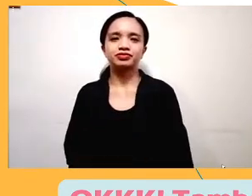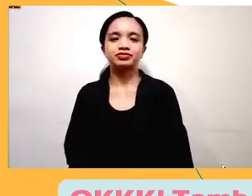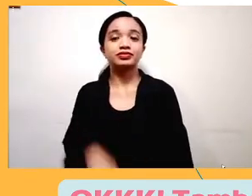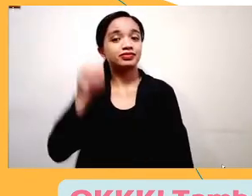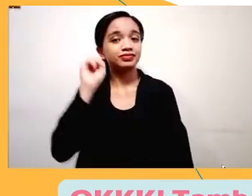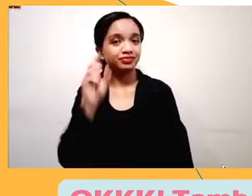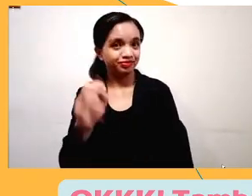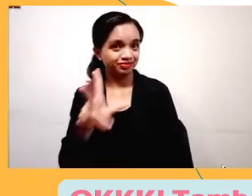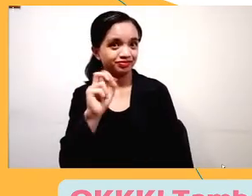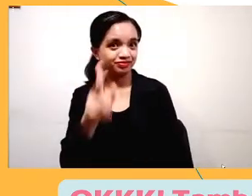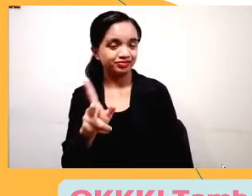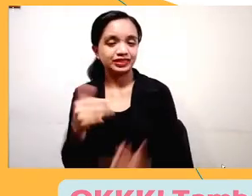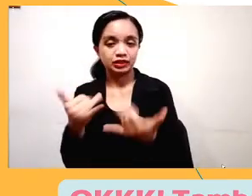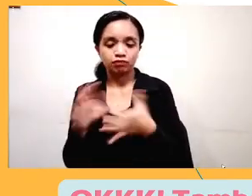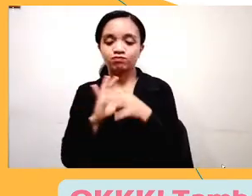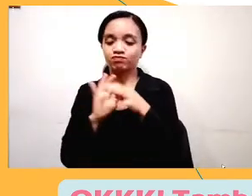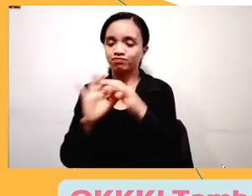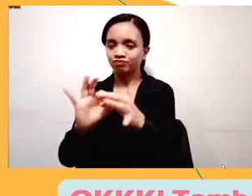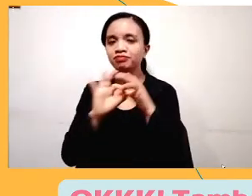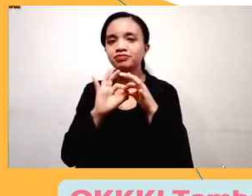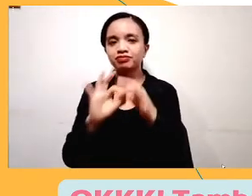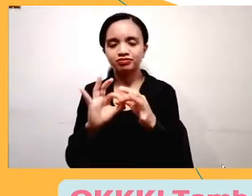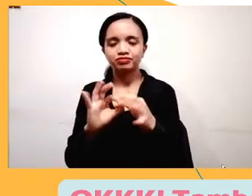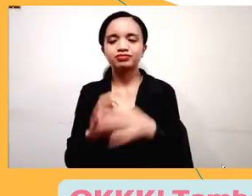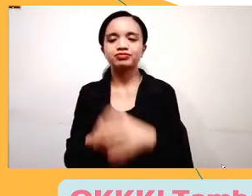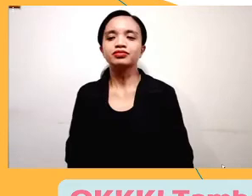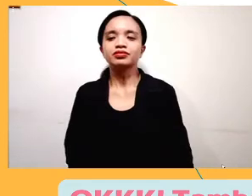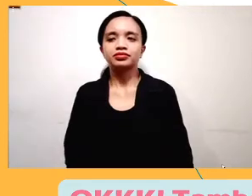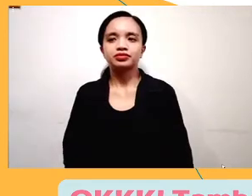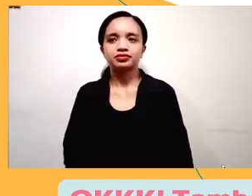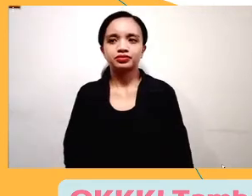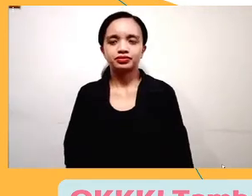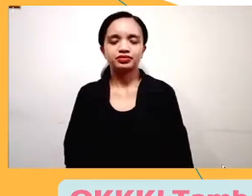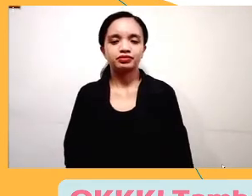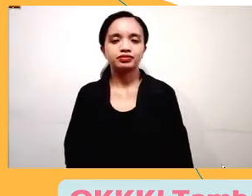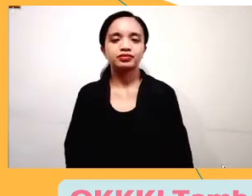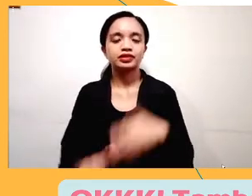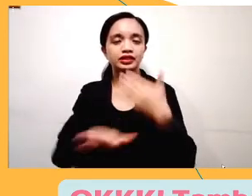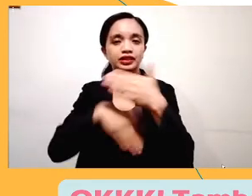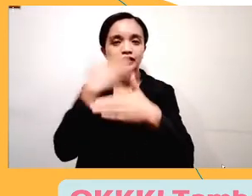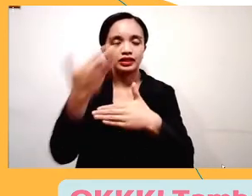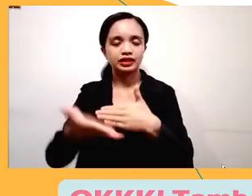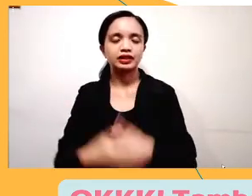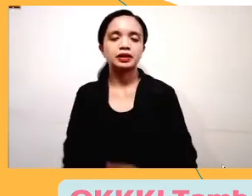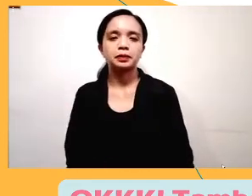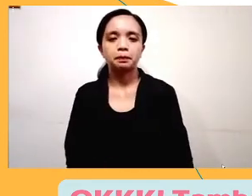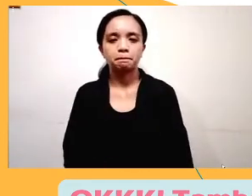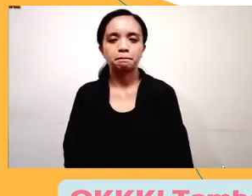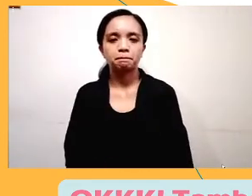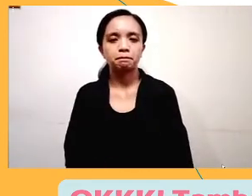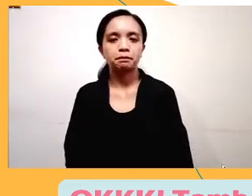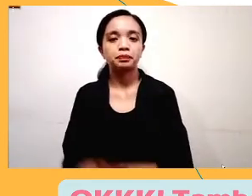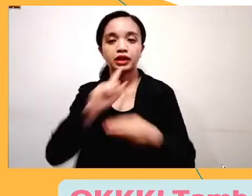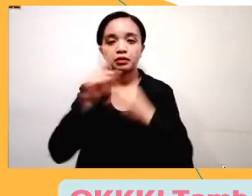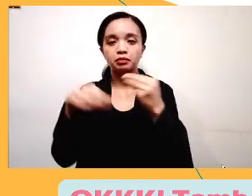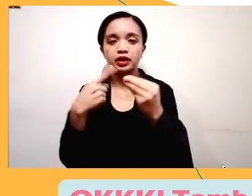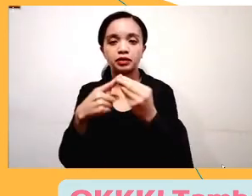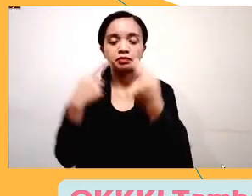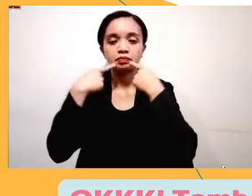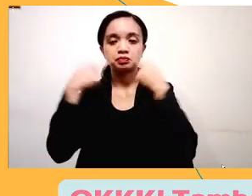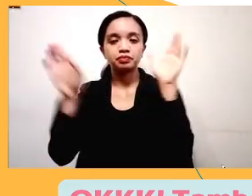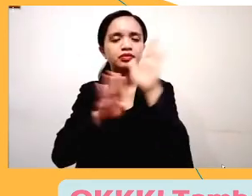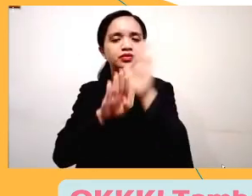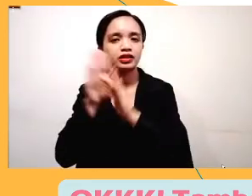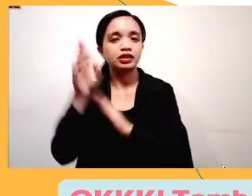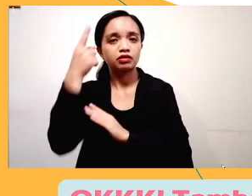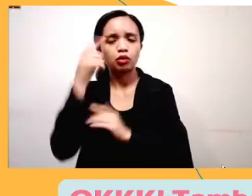iyong pagkapwa. Yan. And then another thing about pag-unlad is, para